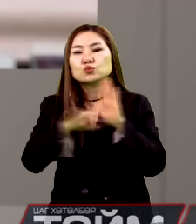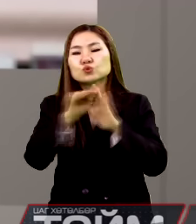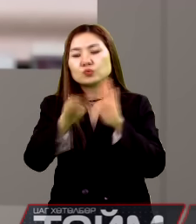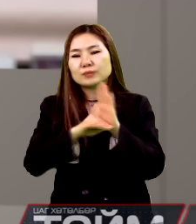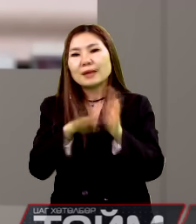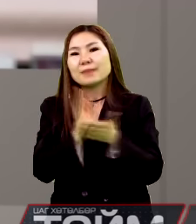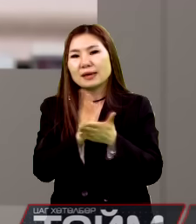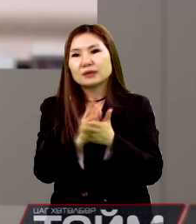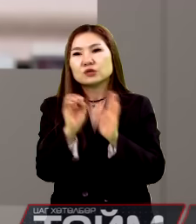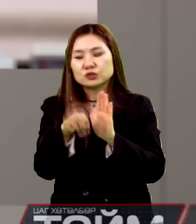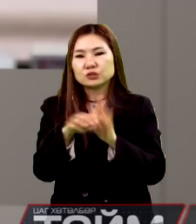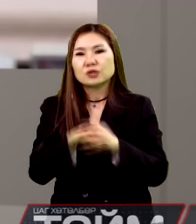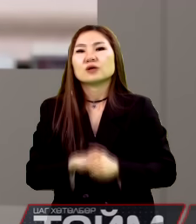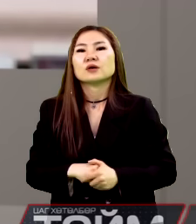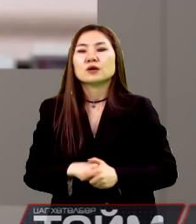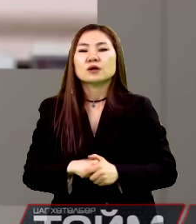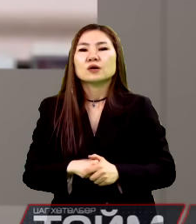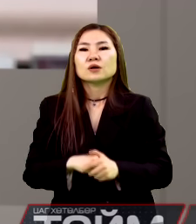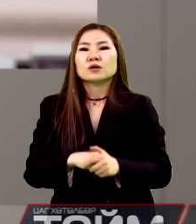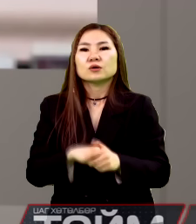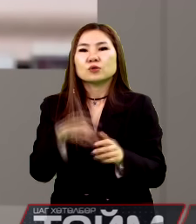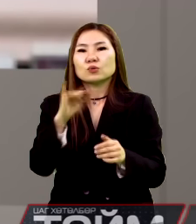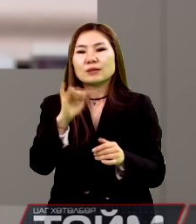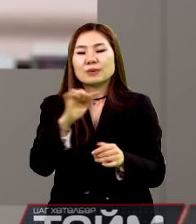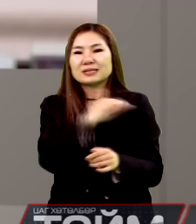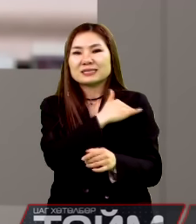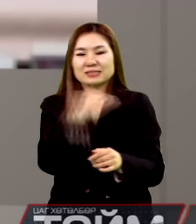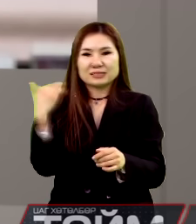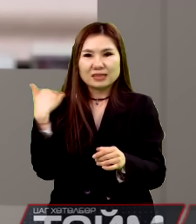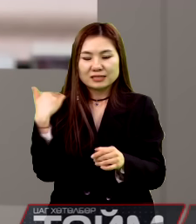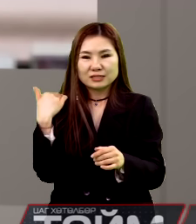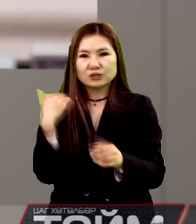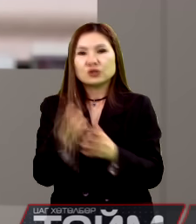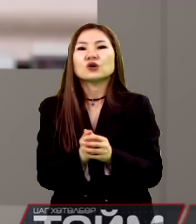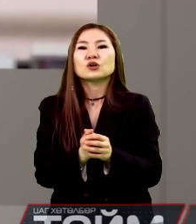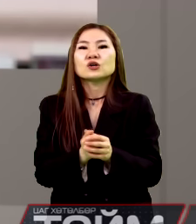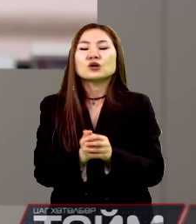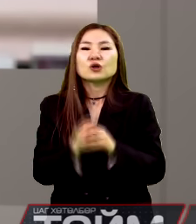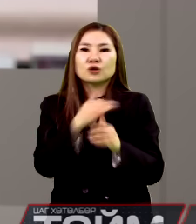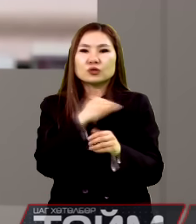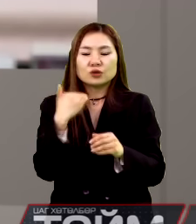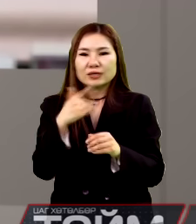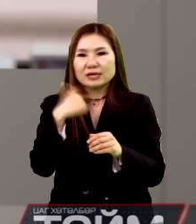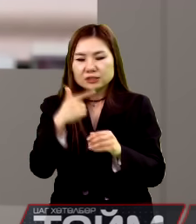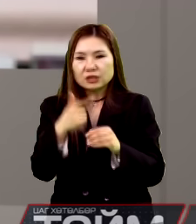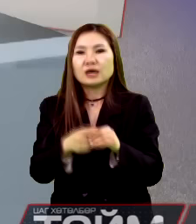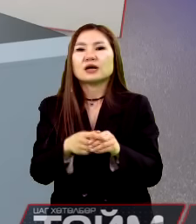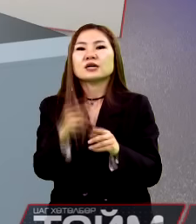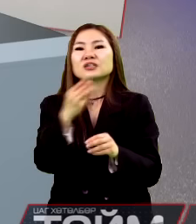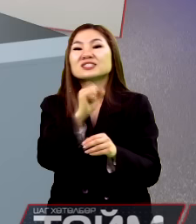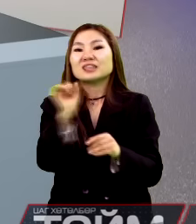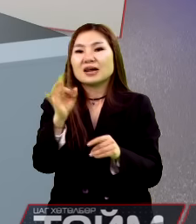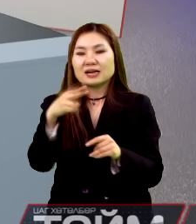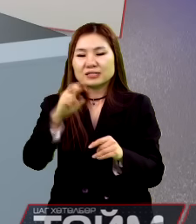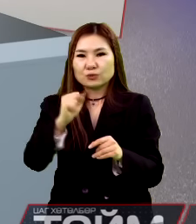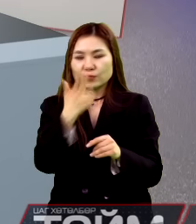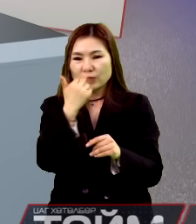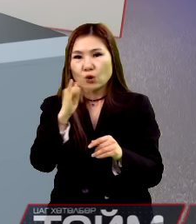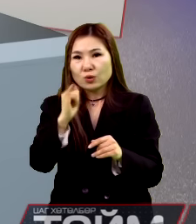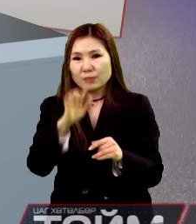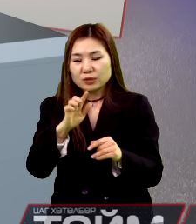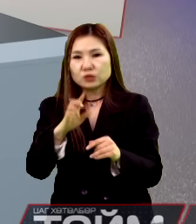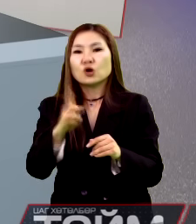дүрм журам зохицуулт. Тэгэхээр энэ хотын даргаахаа бас энэ тавиад байгаа зөв урайлгыг бас бид хэрэгжүүлж эргүү өмч гэсэн бас тийм энэ одоо хотоо